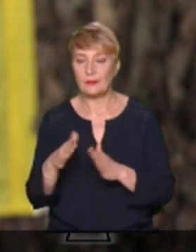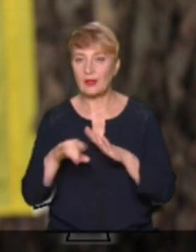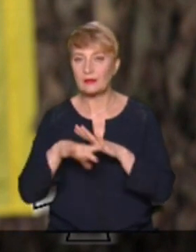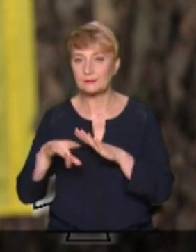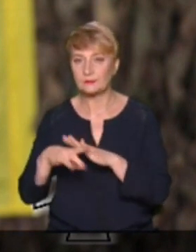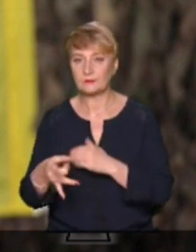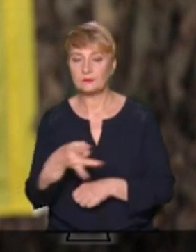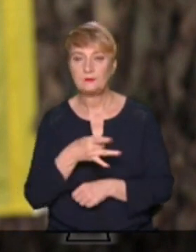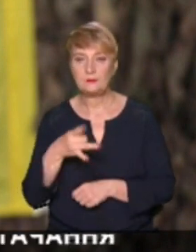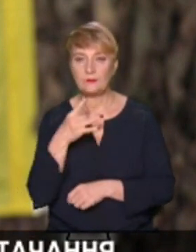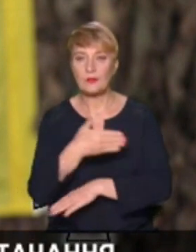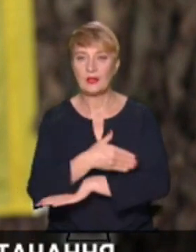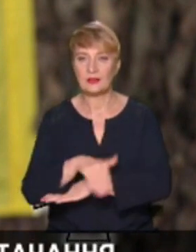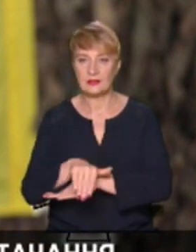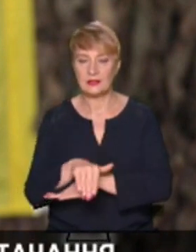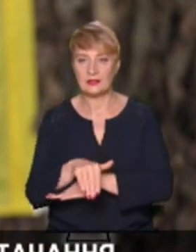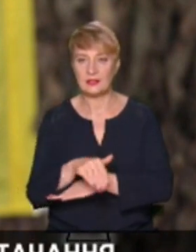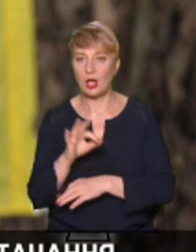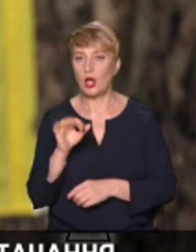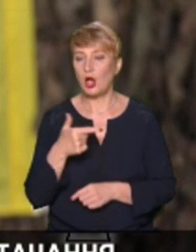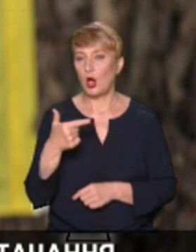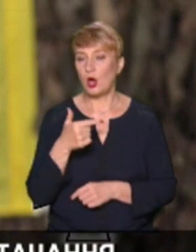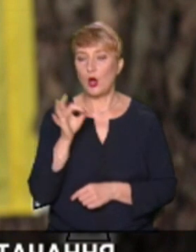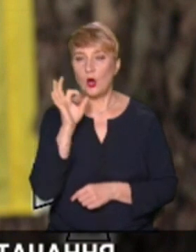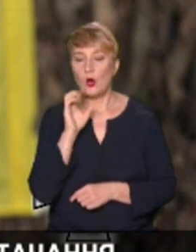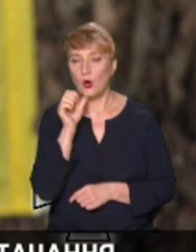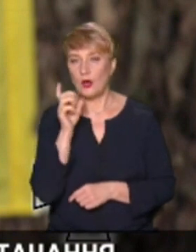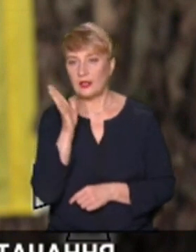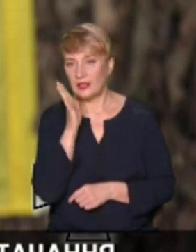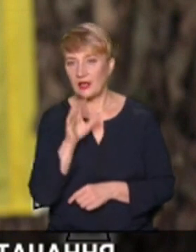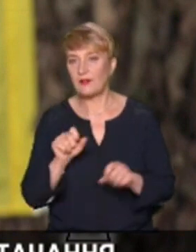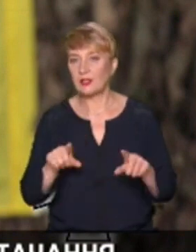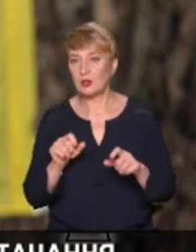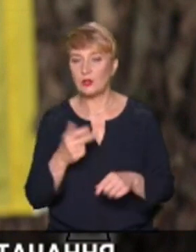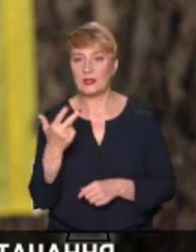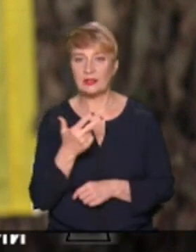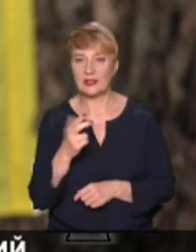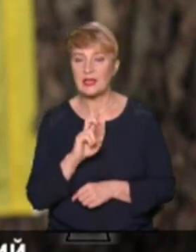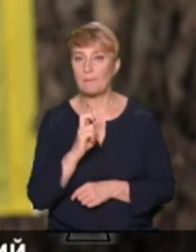в районах населених пунктів Оріхове, Золоте-3, Миколаївка, Берестове,